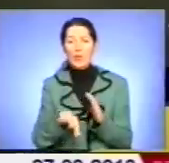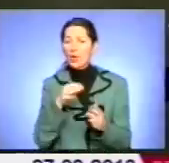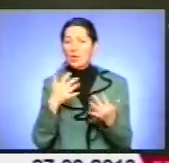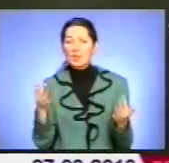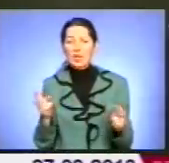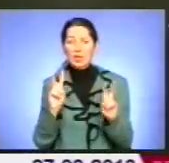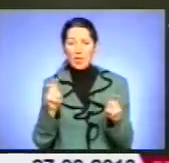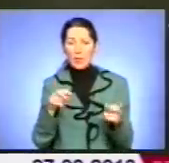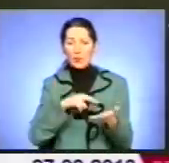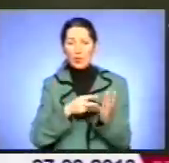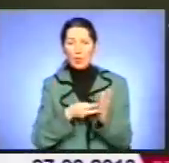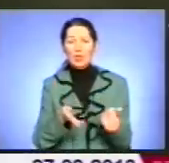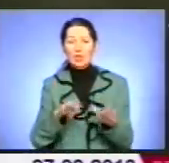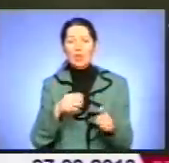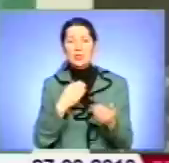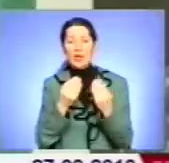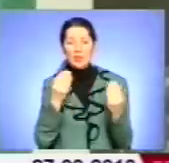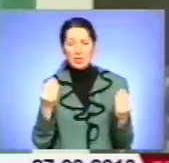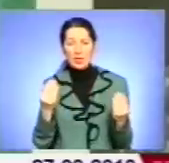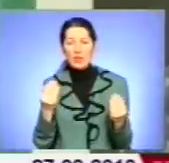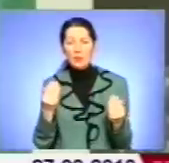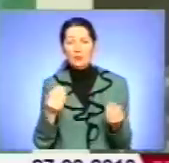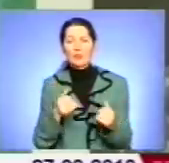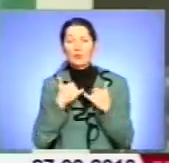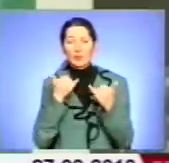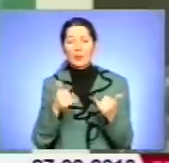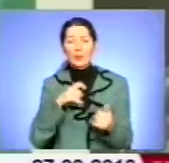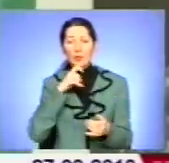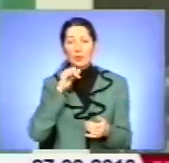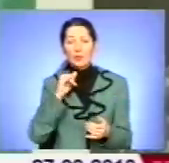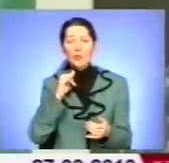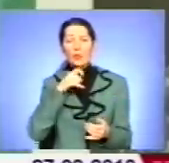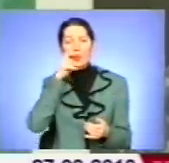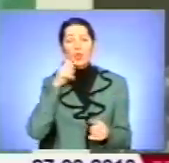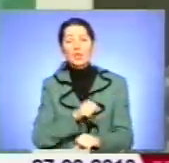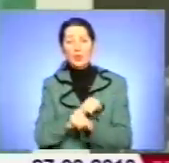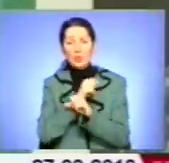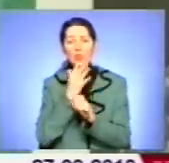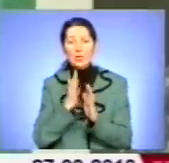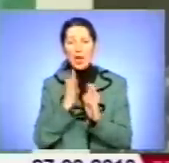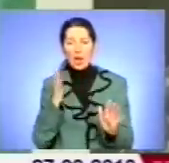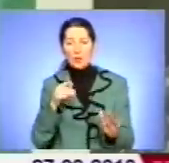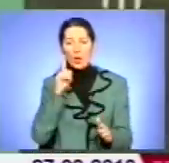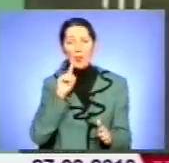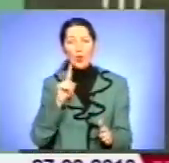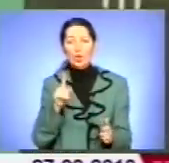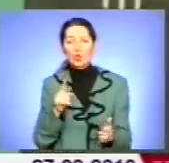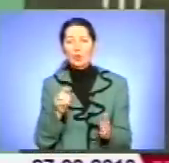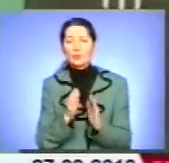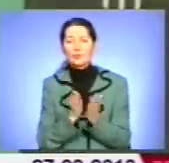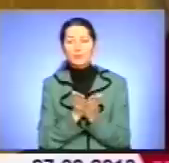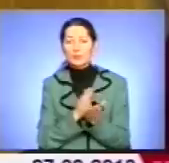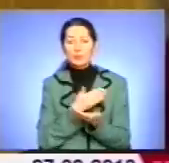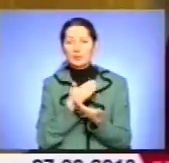режисера залишається вистава, присвячена Українській повстанській армії. Та поки що гідний драматичний твір в руки пана Ореста не